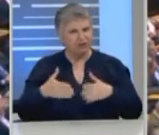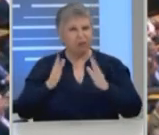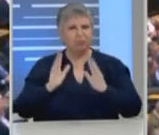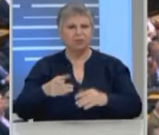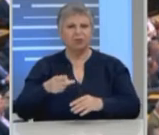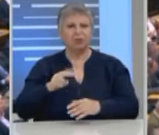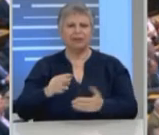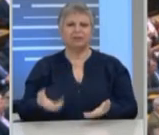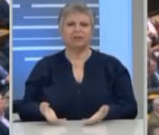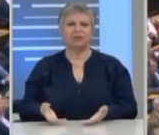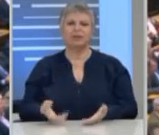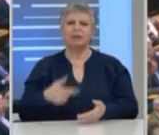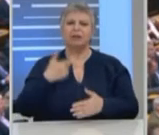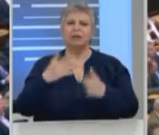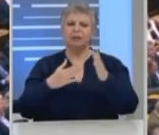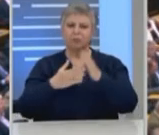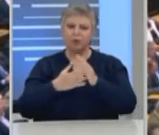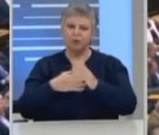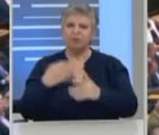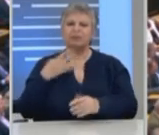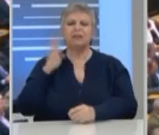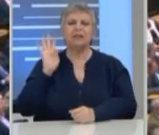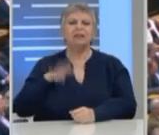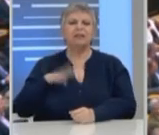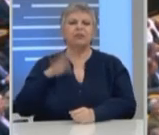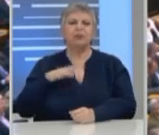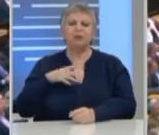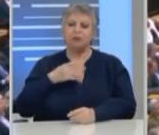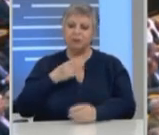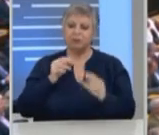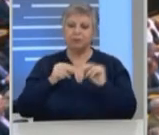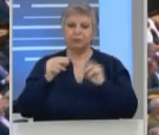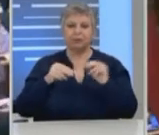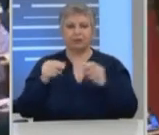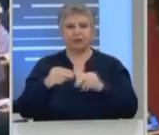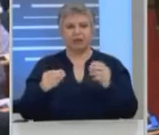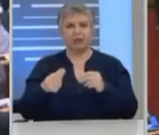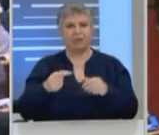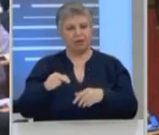Τέσσερις μέρες μιλάμε εδώ, ατελείωτα, λίμων. Ενώ, κυρίες και κύριοι συνάδελφοι,